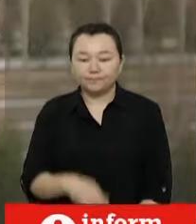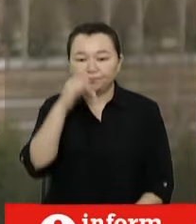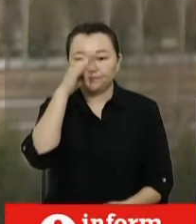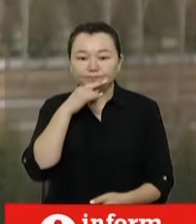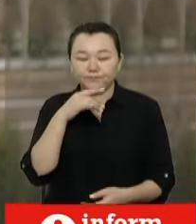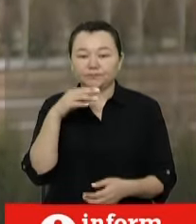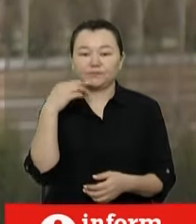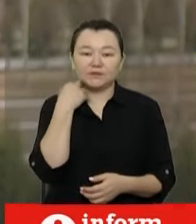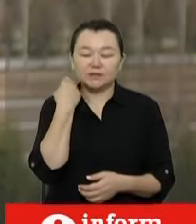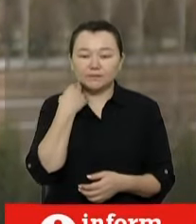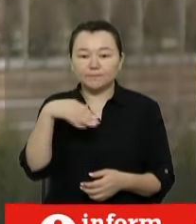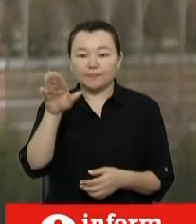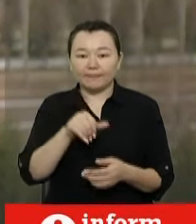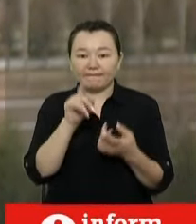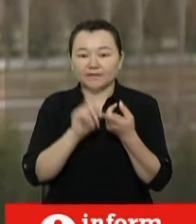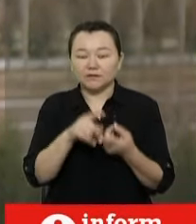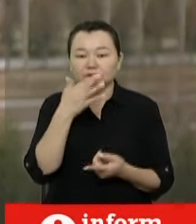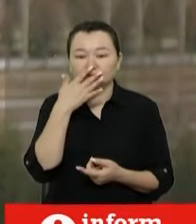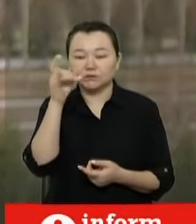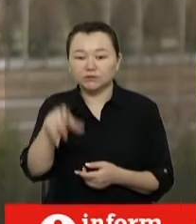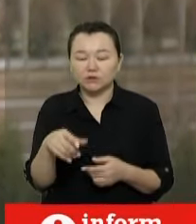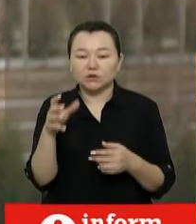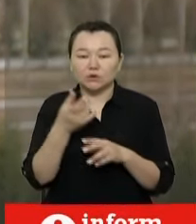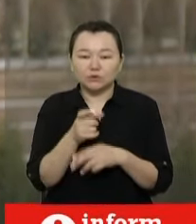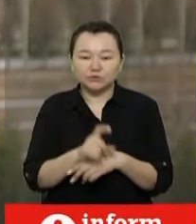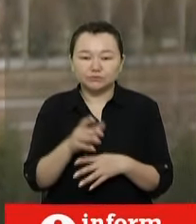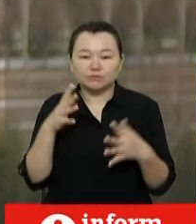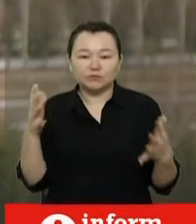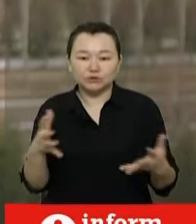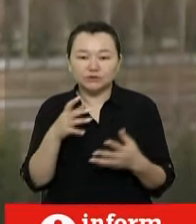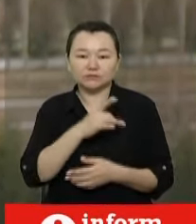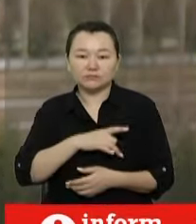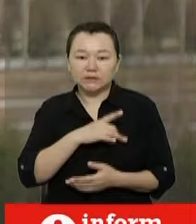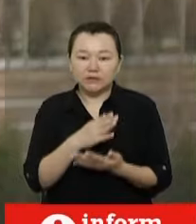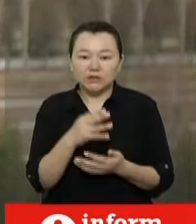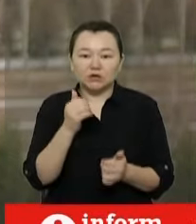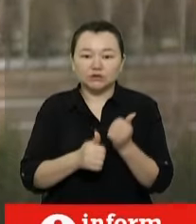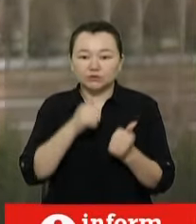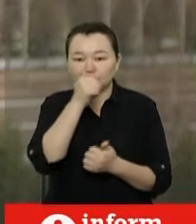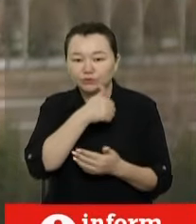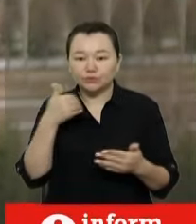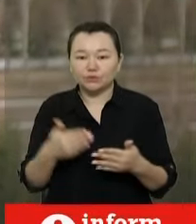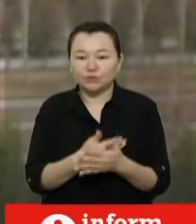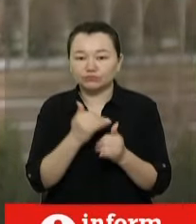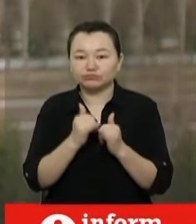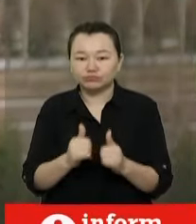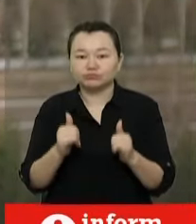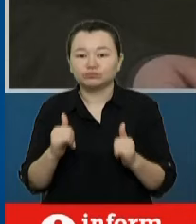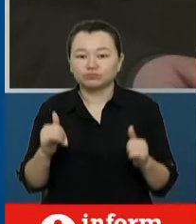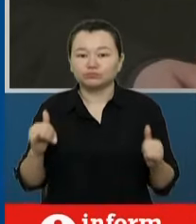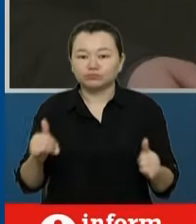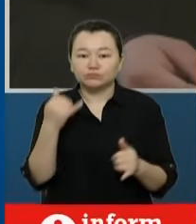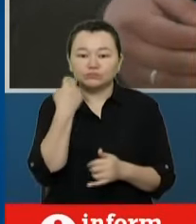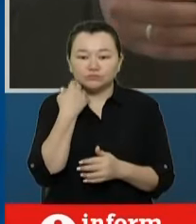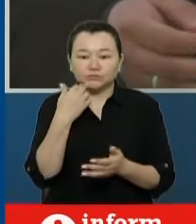Қазақстанның сыртқы қарызына қатысты мәселе оқтын-оқтың көтеріліп тұратын рас әрі борыш көлемі жыл сайын жаңа мәнге жетіп ұлғайып отыратында